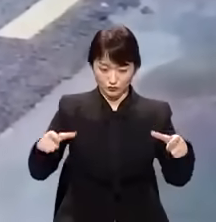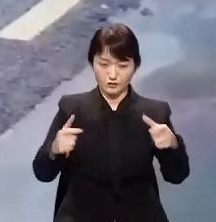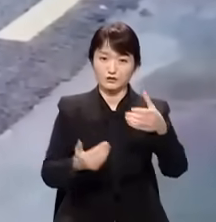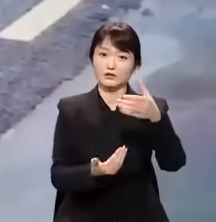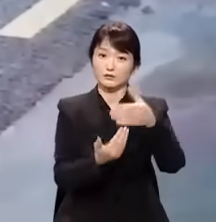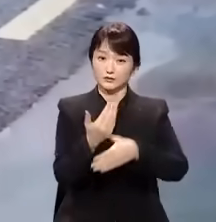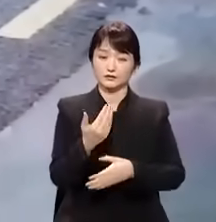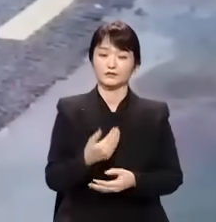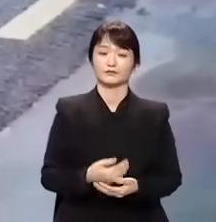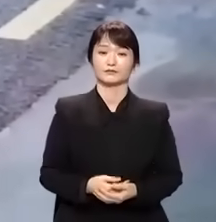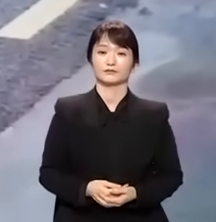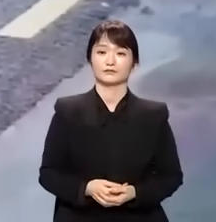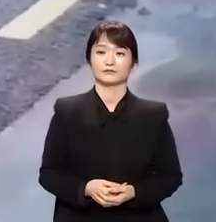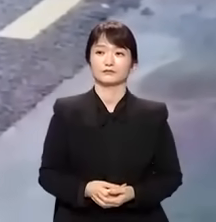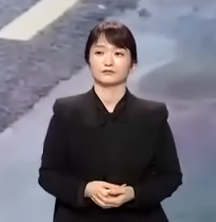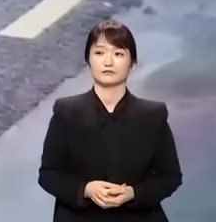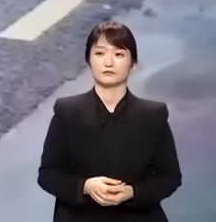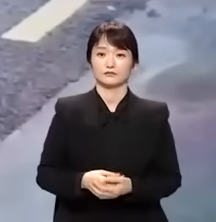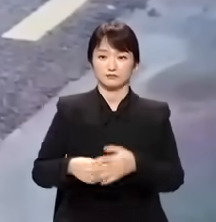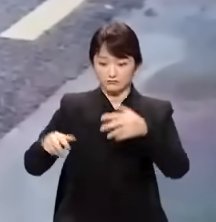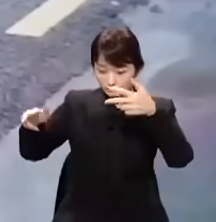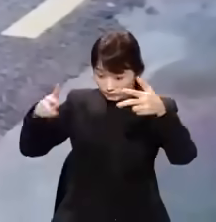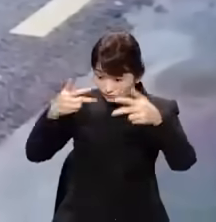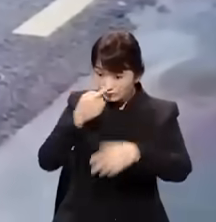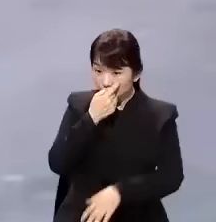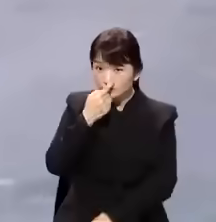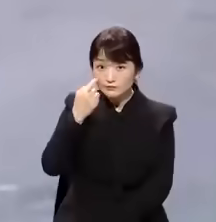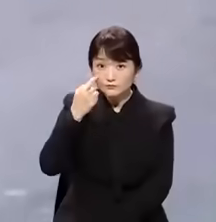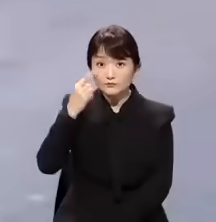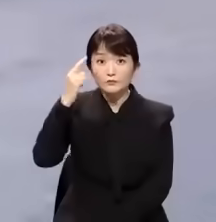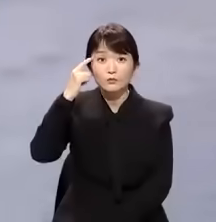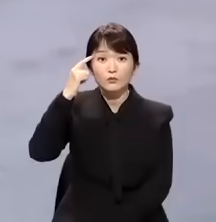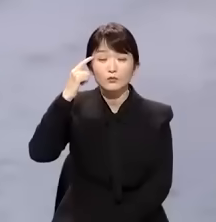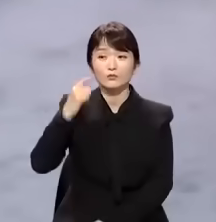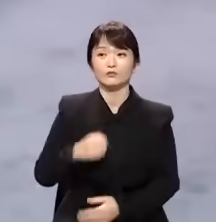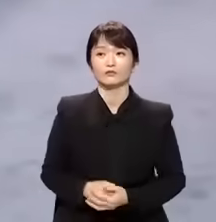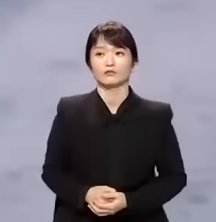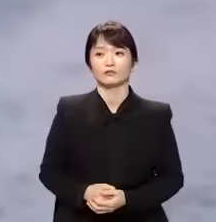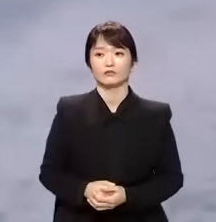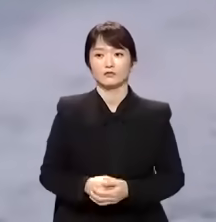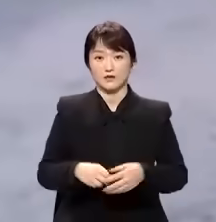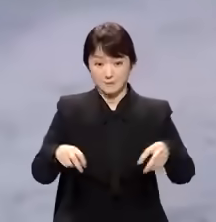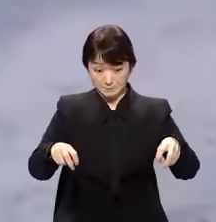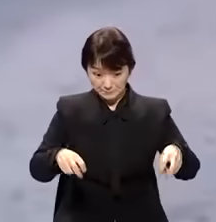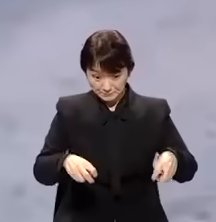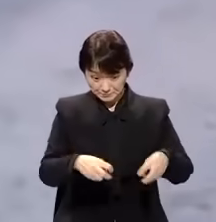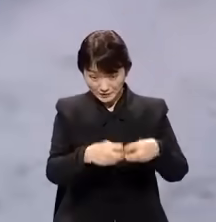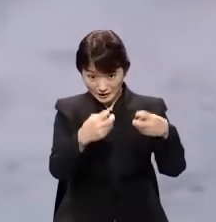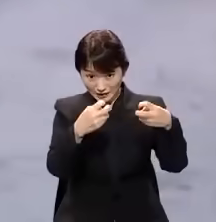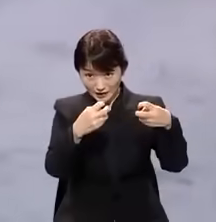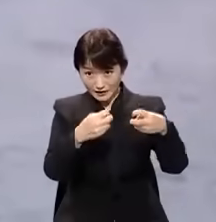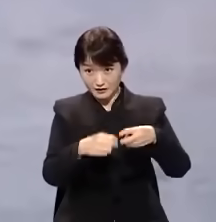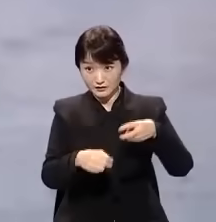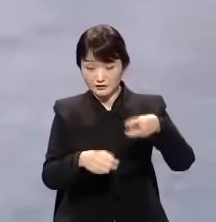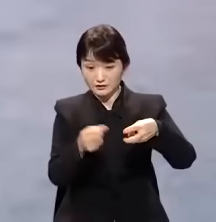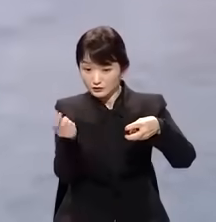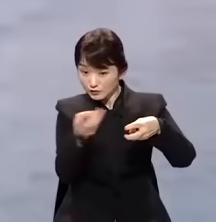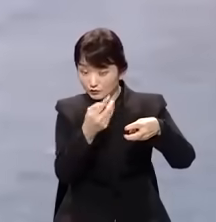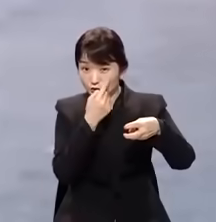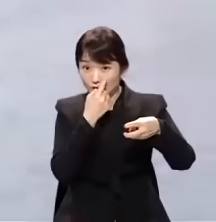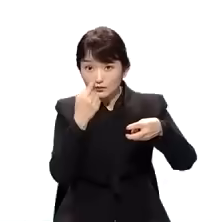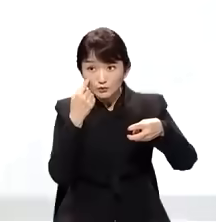일인데요 글쎄요 CCTV 확인했는데 왜 이게 확인했냐면 접촉 사고가 있어서 차량 뭐 확인하는 과정에